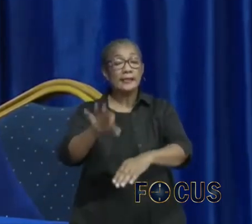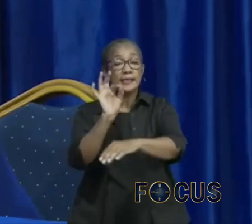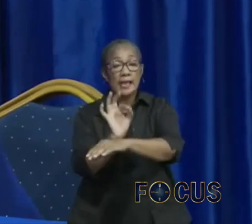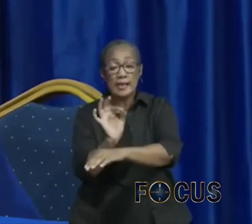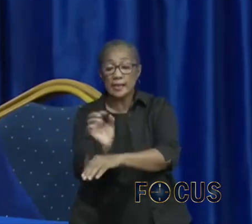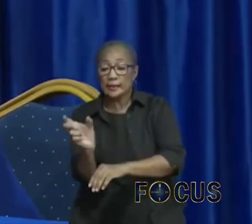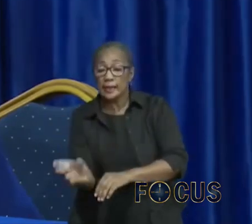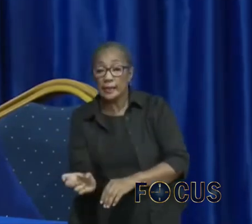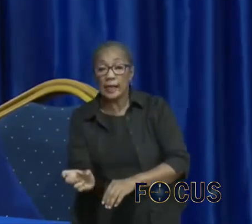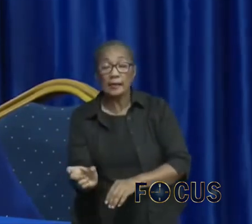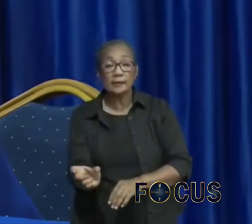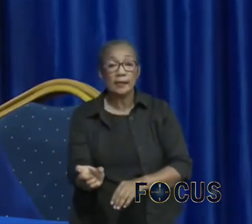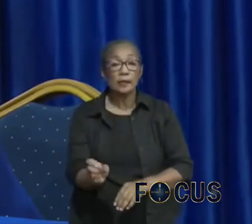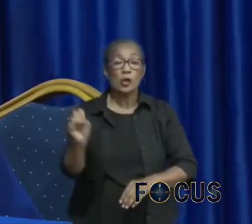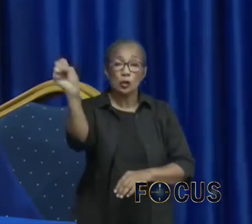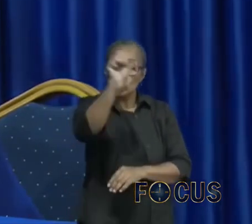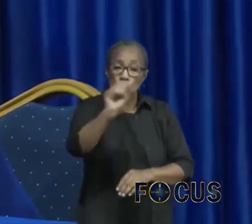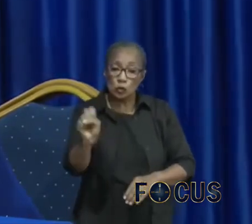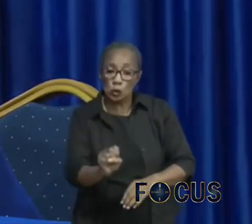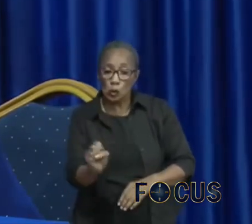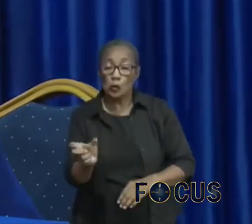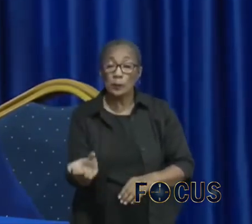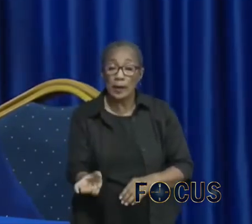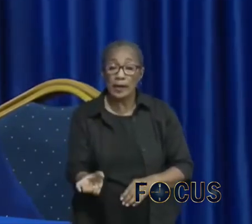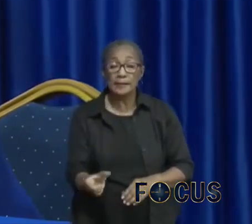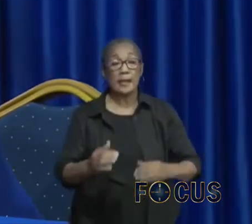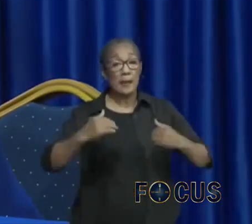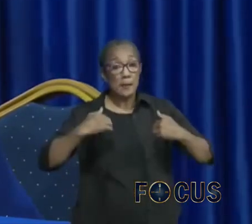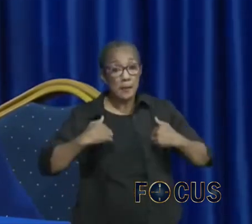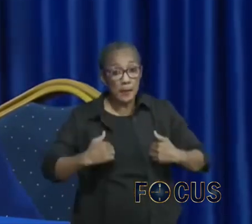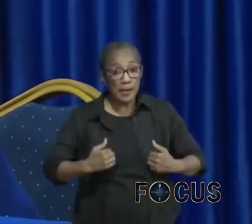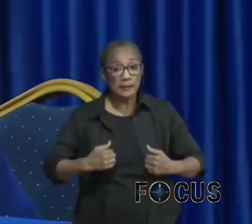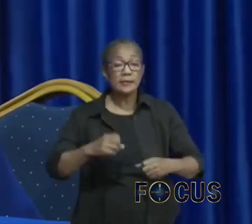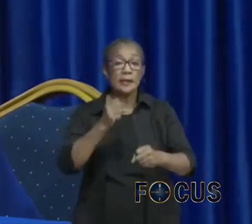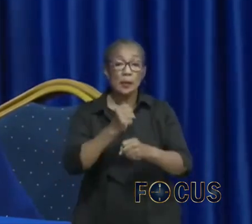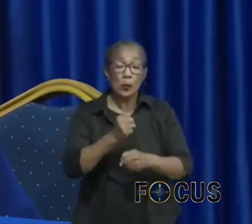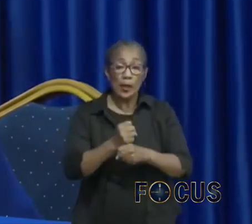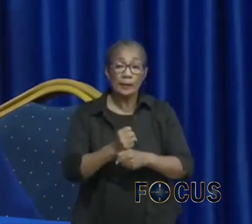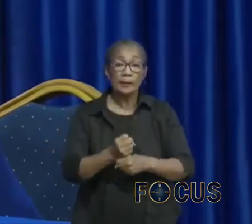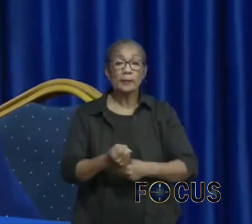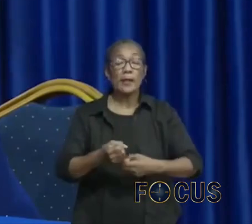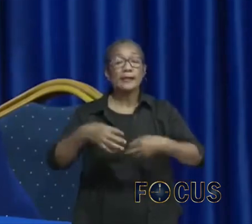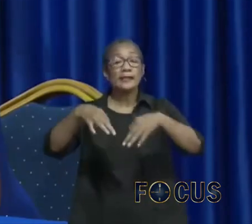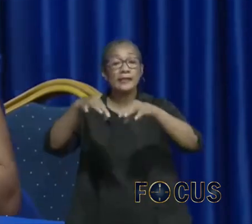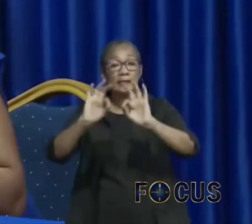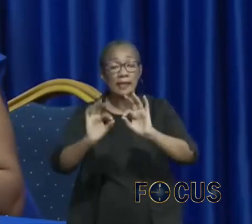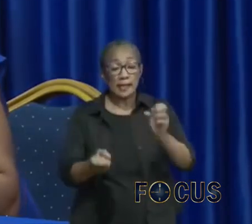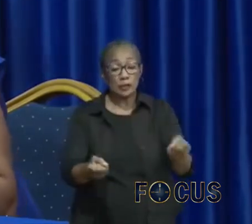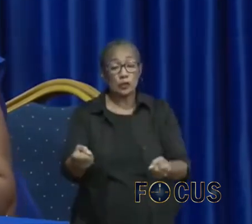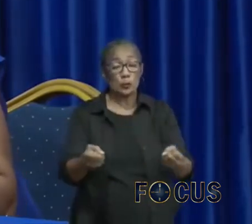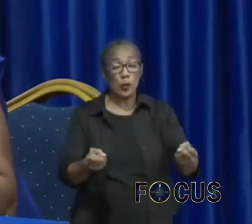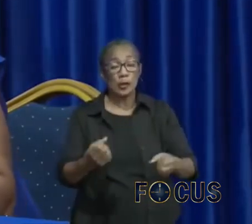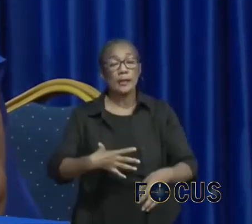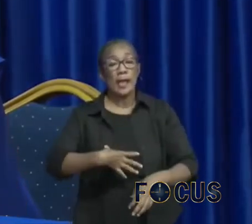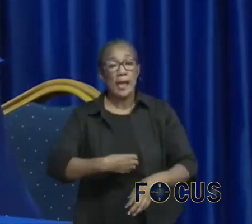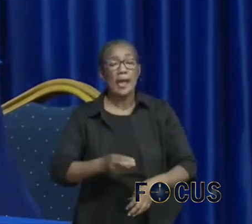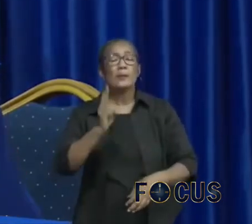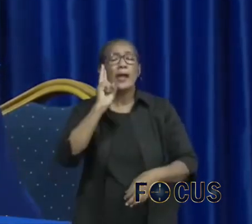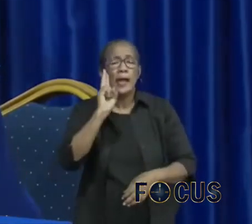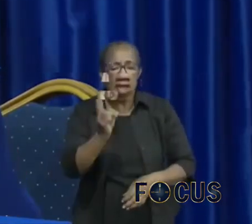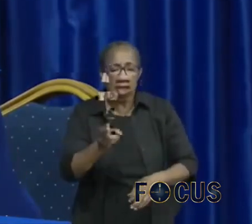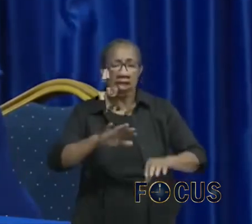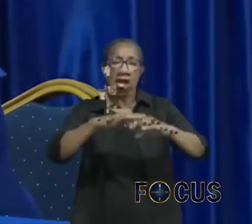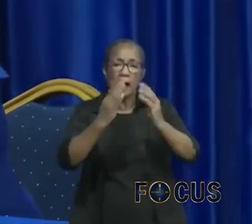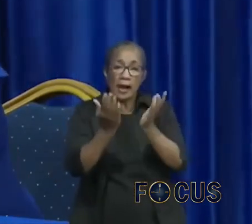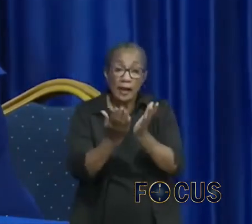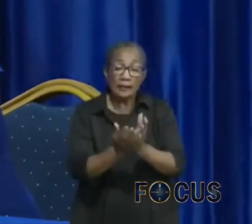leerkrachten, de interieurverzorgers, mensen die bezig zijn met transport, die hebben echt alles gedaan